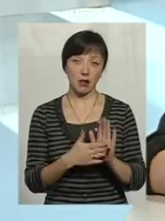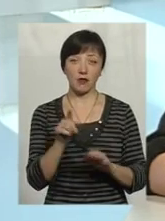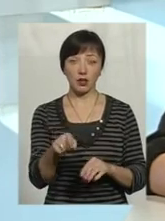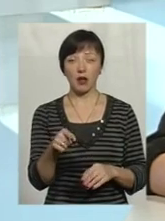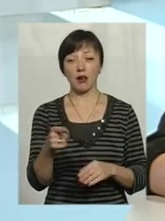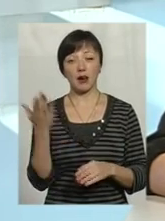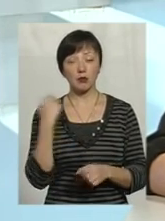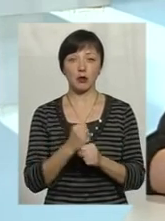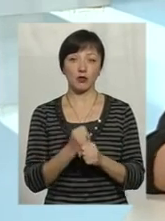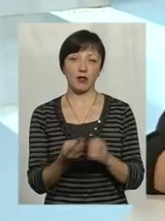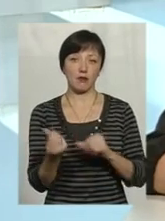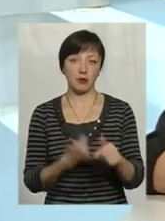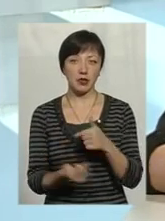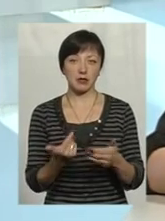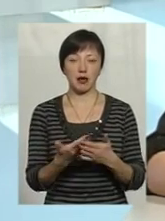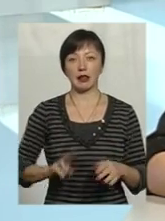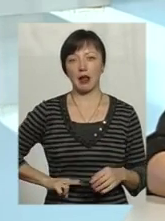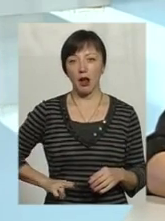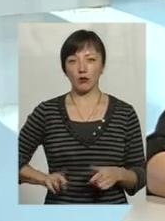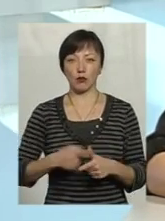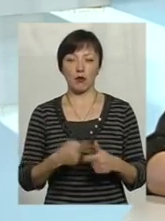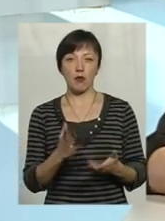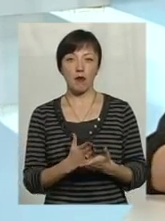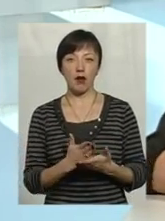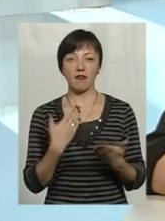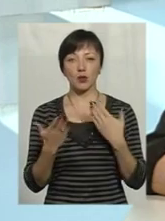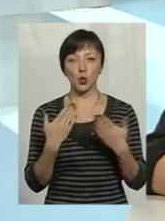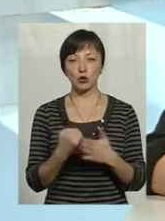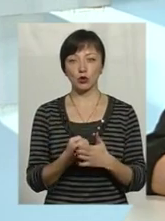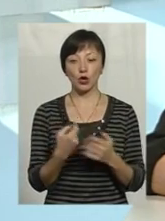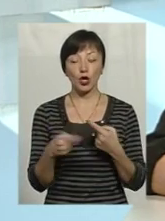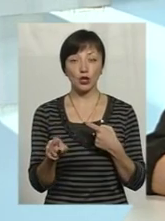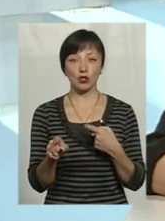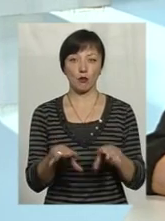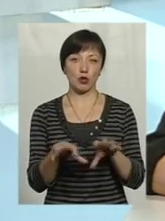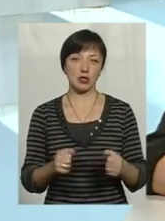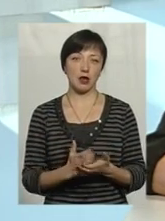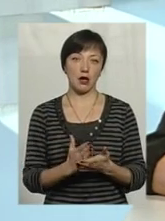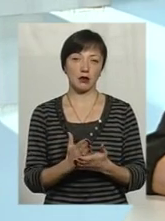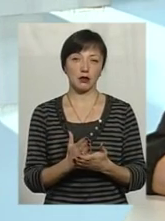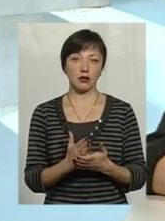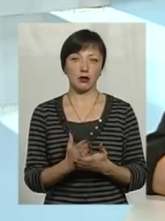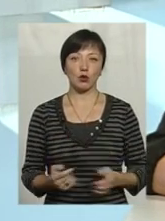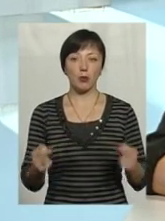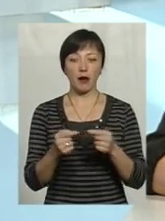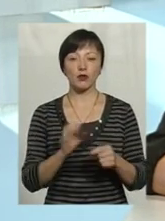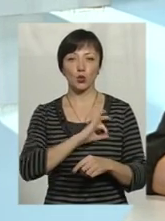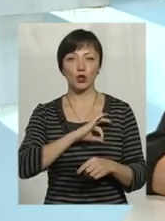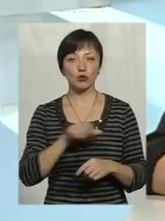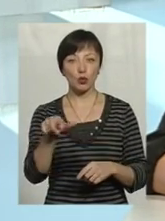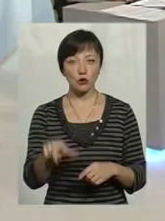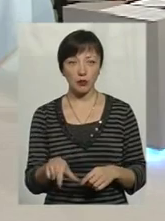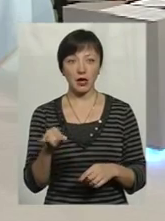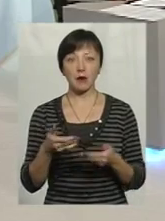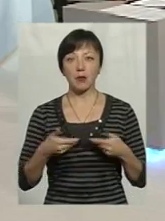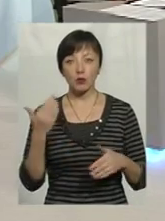там в певний період працювала директором, чи мала там якесь відношення на іншій посаді до певної юридичної особи.